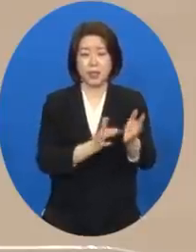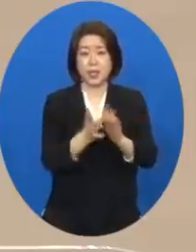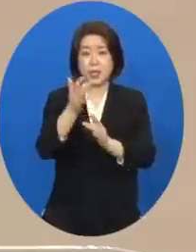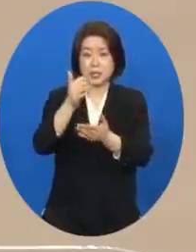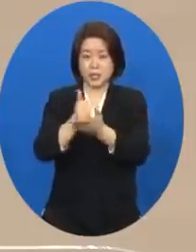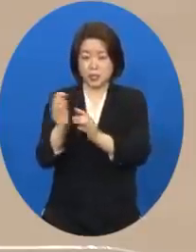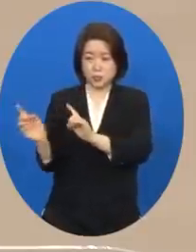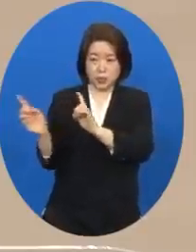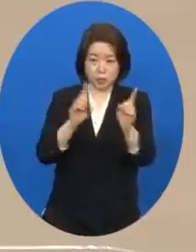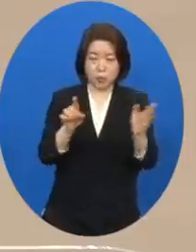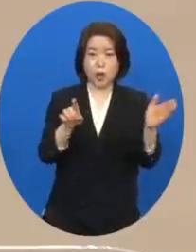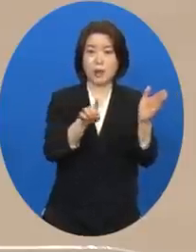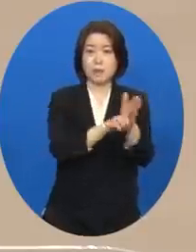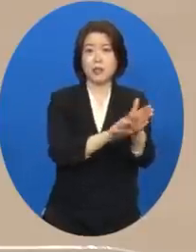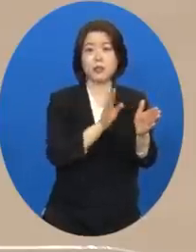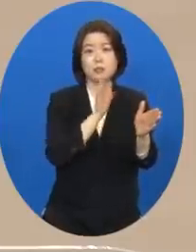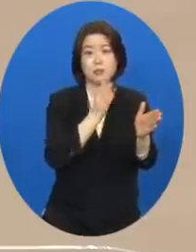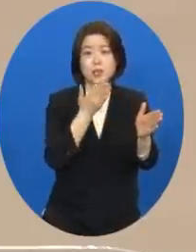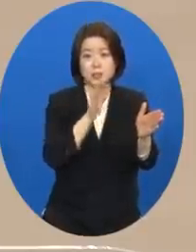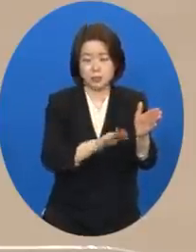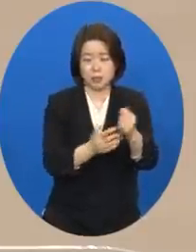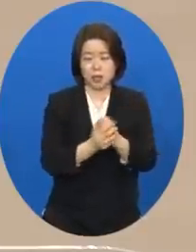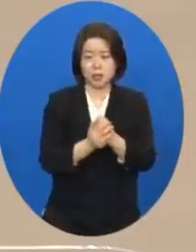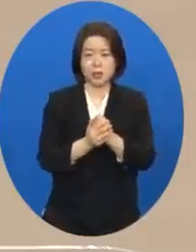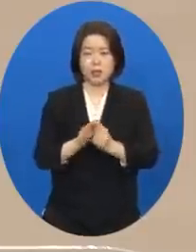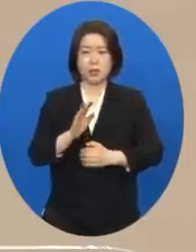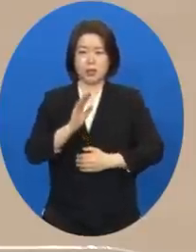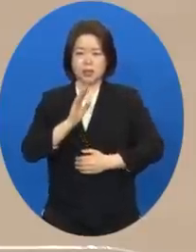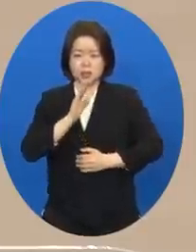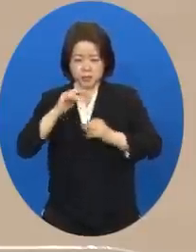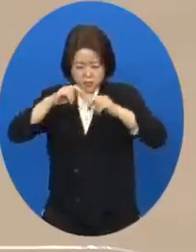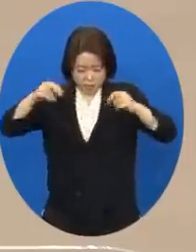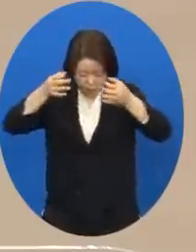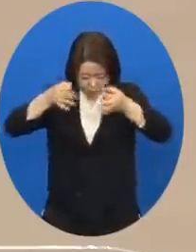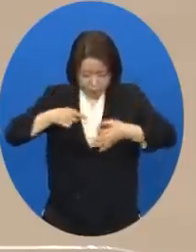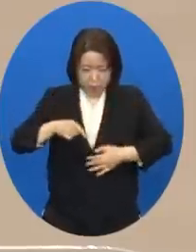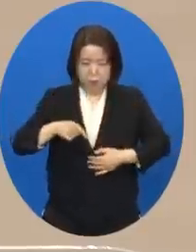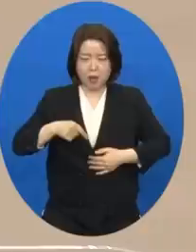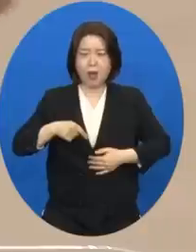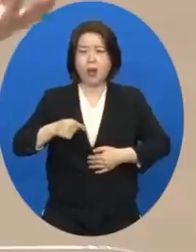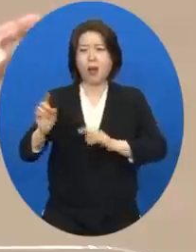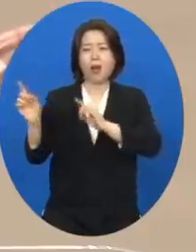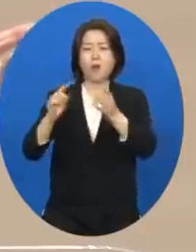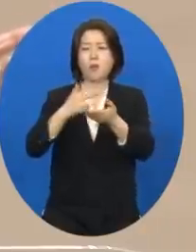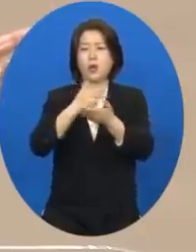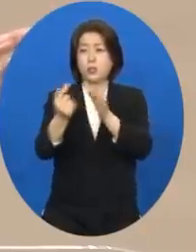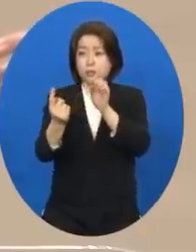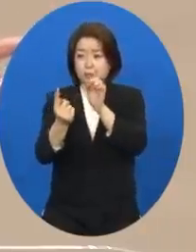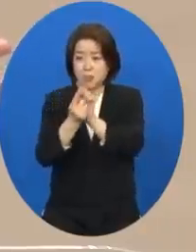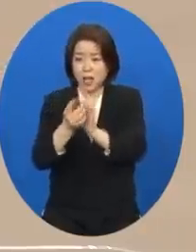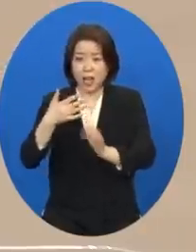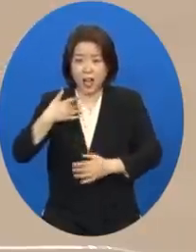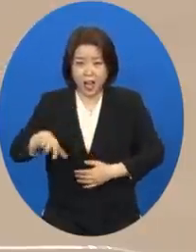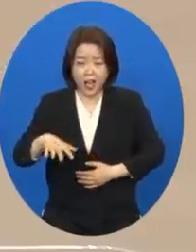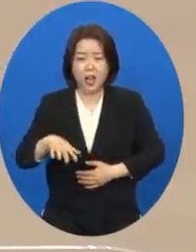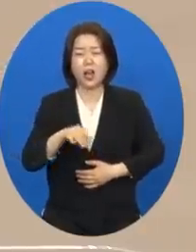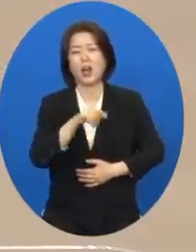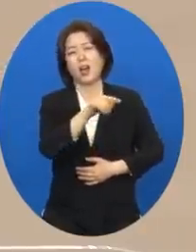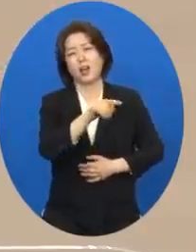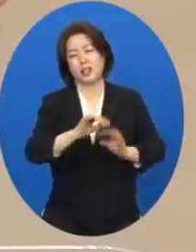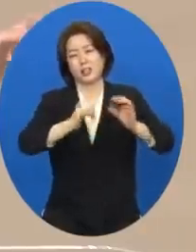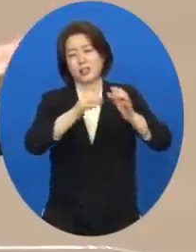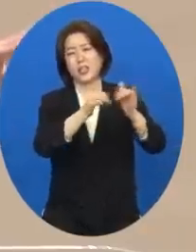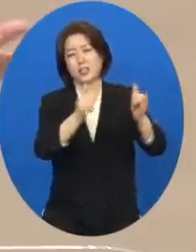믿는 다고 하지만 실제로는 부활 하신 예수님을 만나지 못하면 그렇게 돼요 여러분